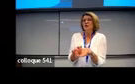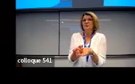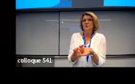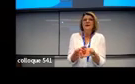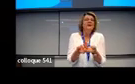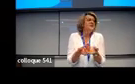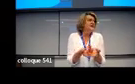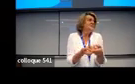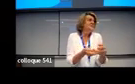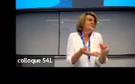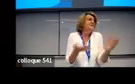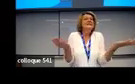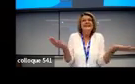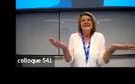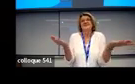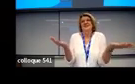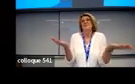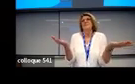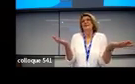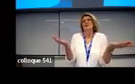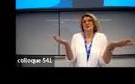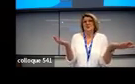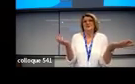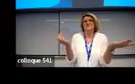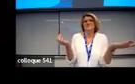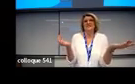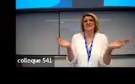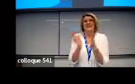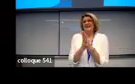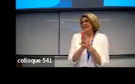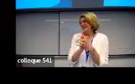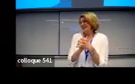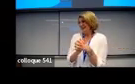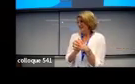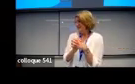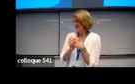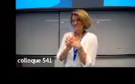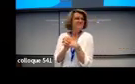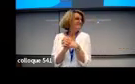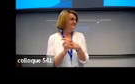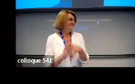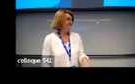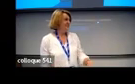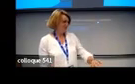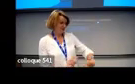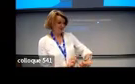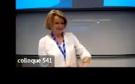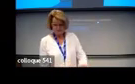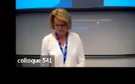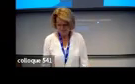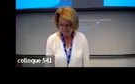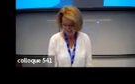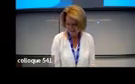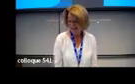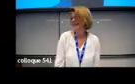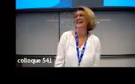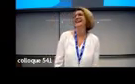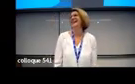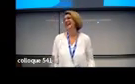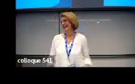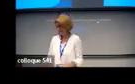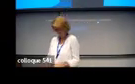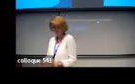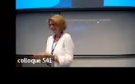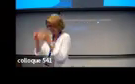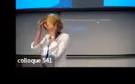on y contribue, finalement, il n'y a vraiment pas grand-chose. Voilà. Excellent. Je suis dans les temps. Oui.